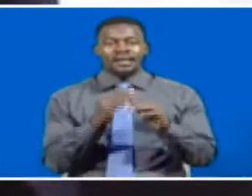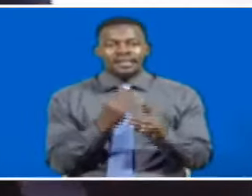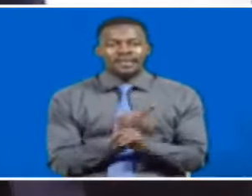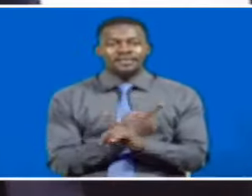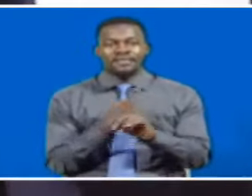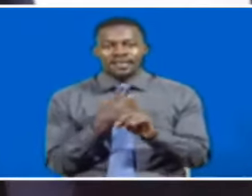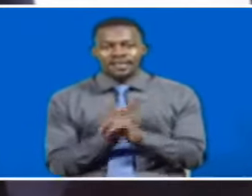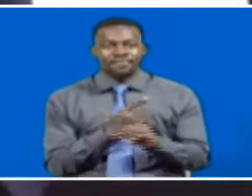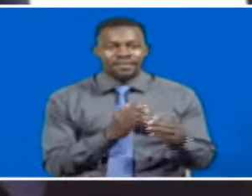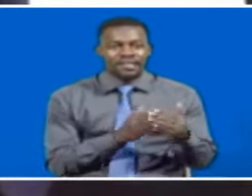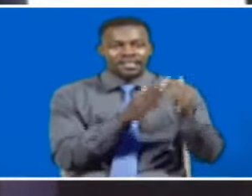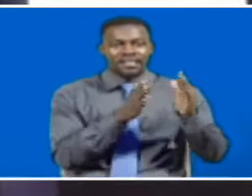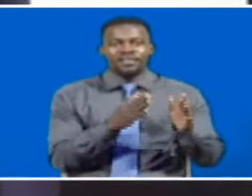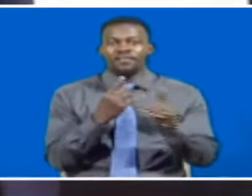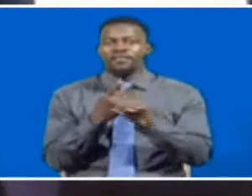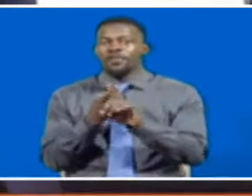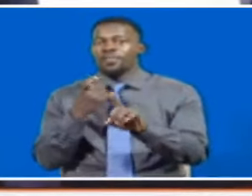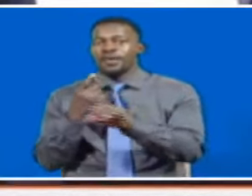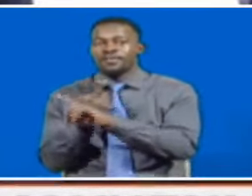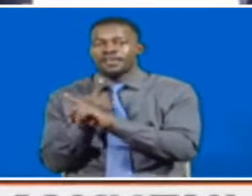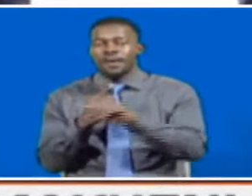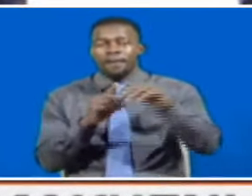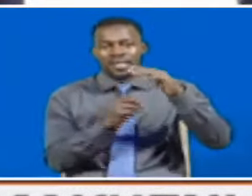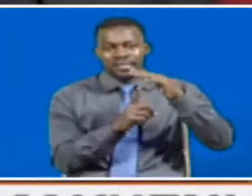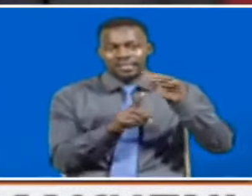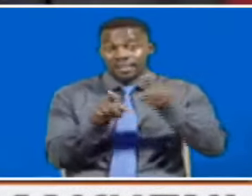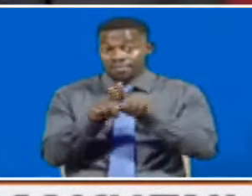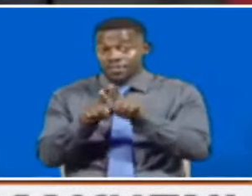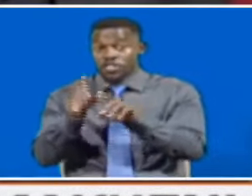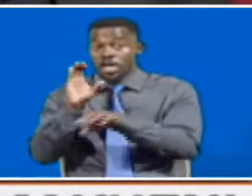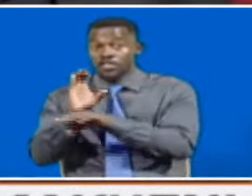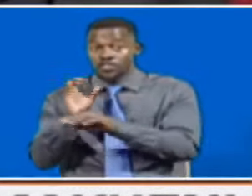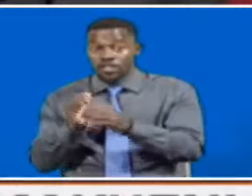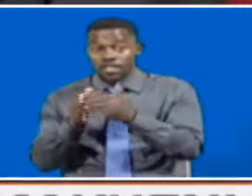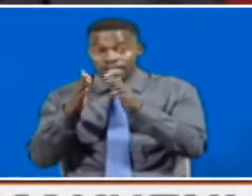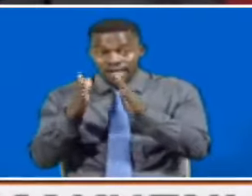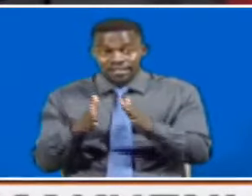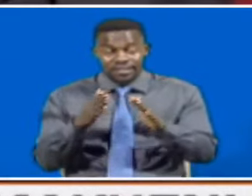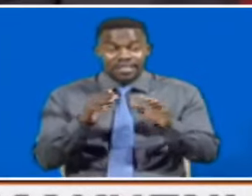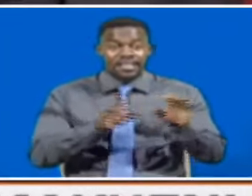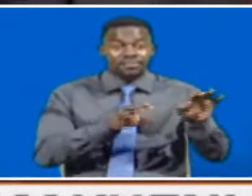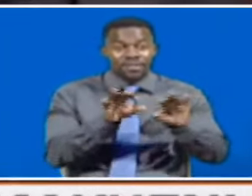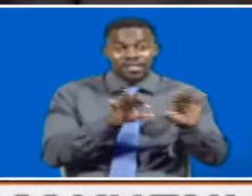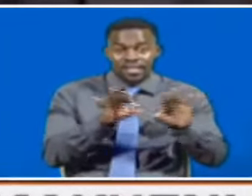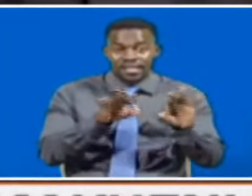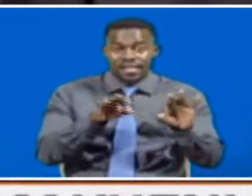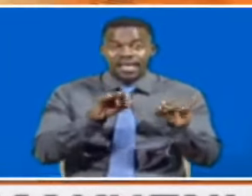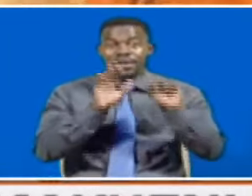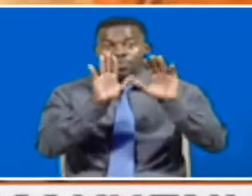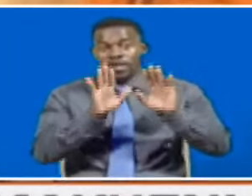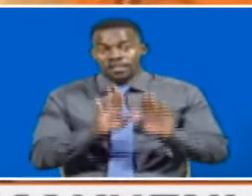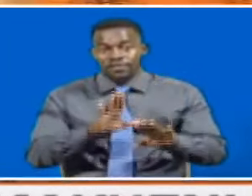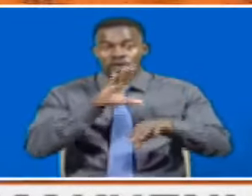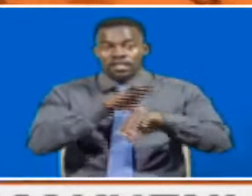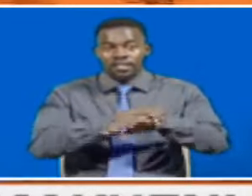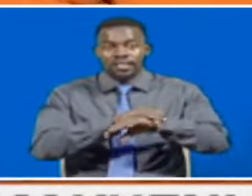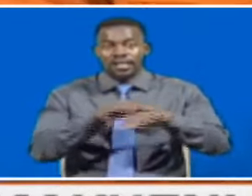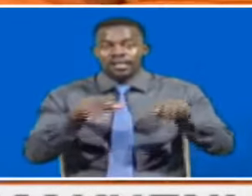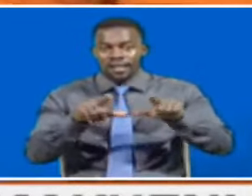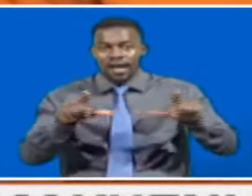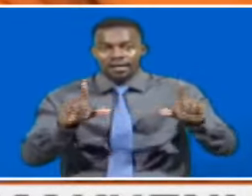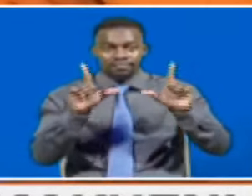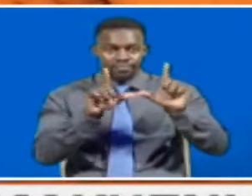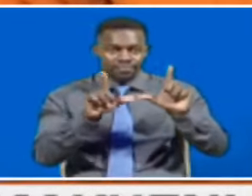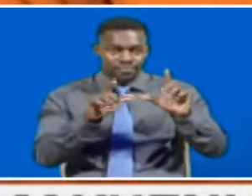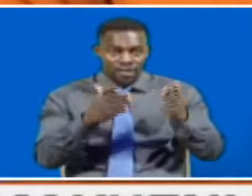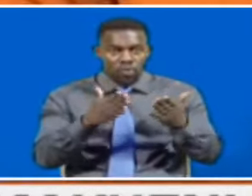wa taasisi mbalimbali wakiwemo wale wanaoongoza makanisa wakielezea umuhimu wa kupata hadhi miliki za ardhi ili kuwasaidia